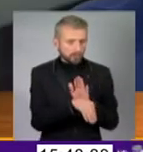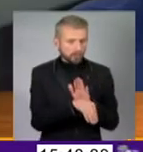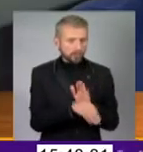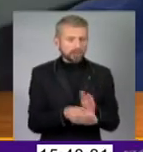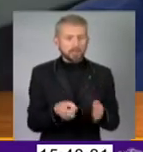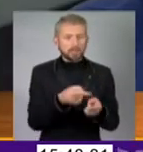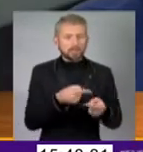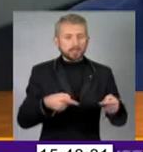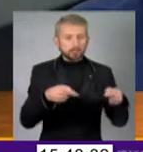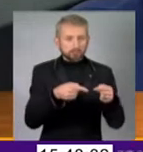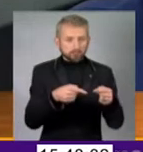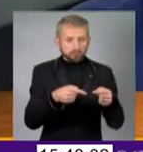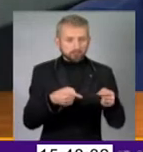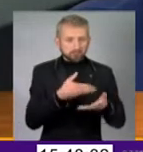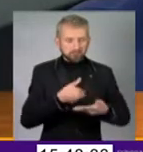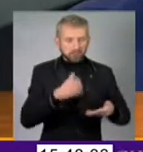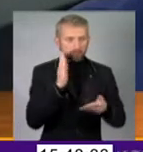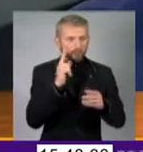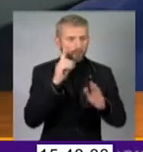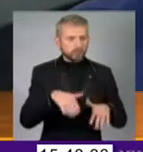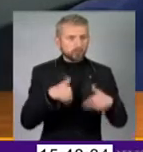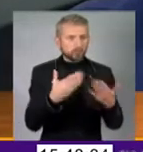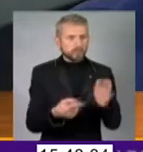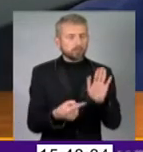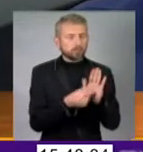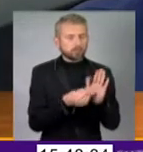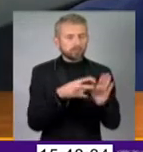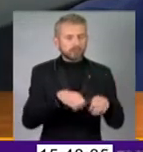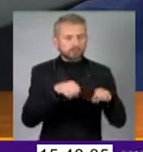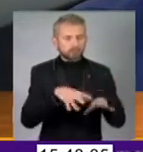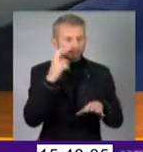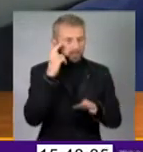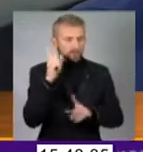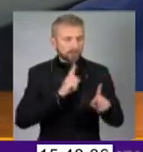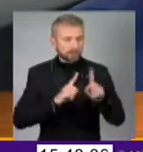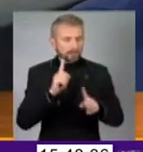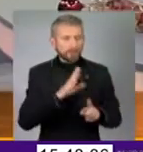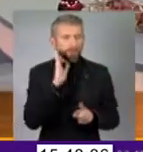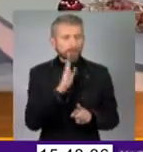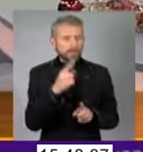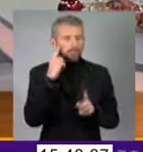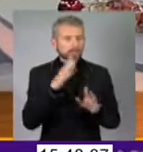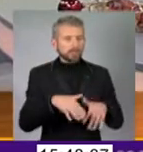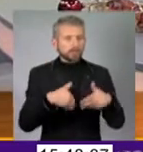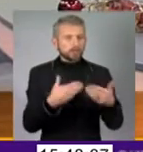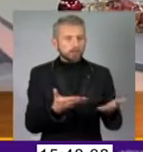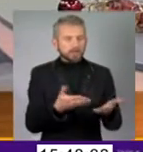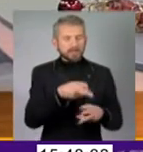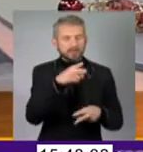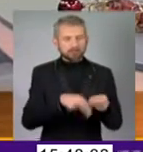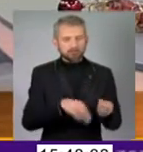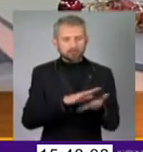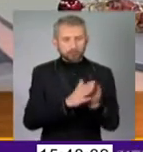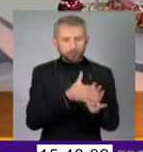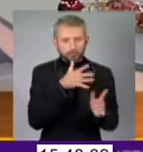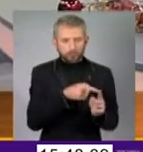ми будемо ініціювати, відповідно, посилаючись на рішення Київради, будемо ініціювати закінчення цих